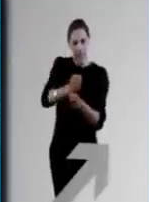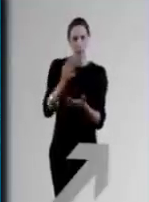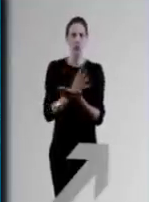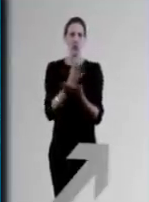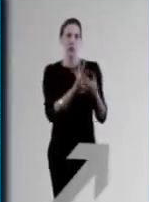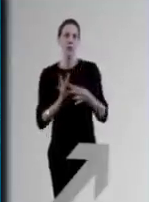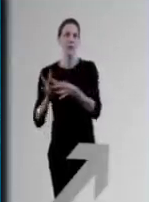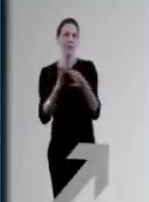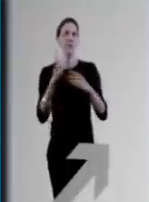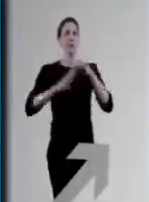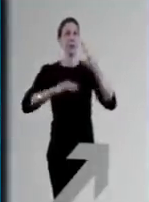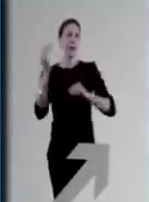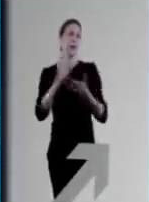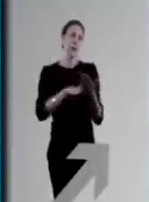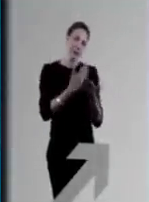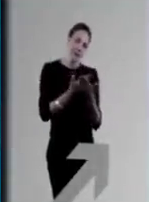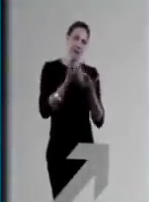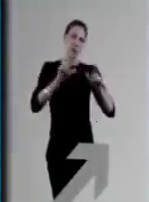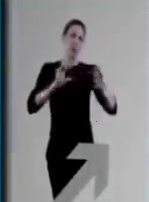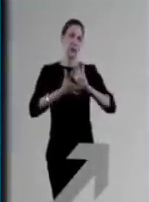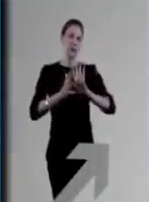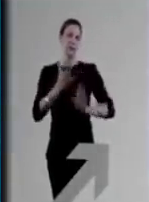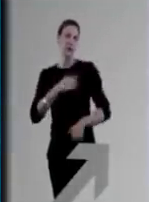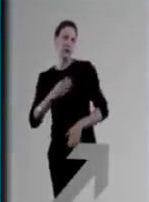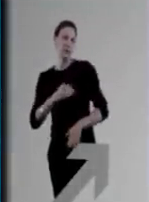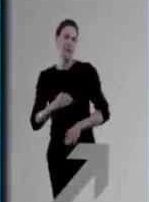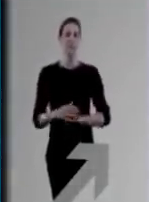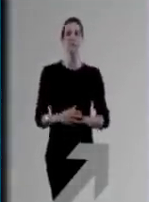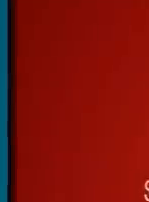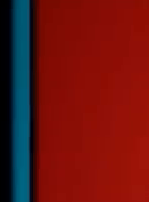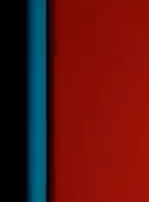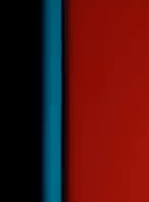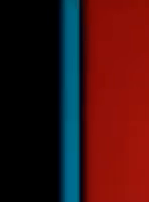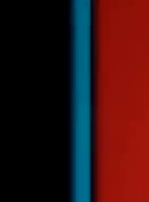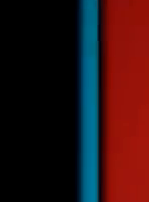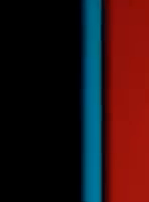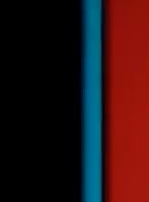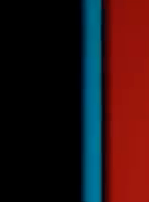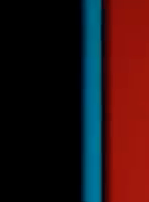d'imaginer un projet coopératif autour de notre métier, qui est l'interprétation en français langue des signes.